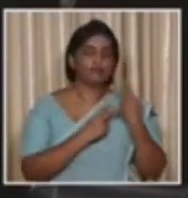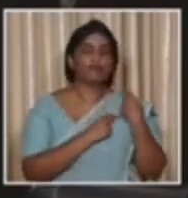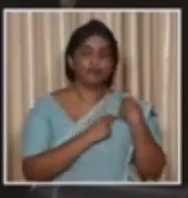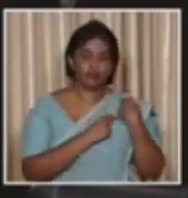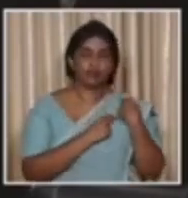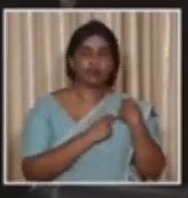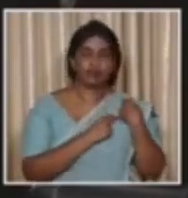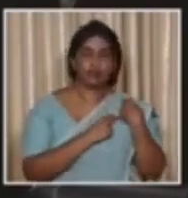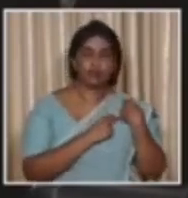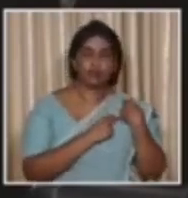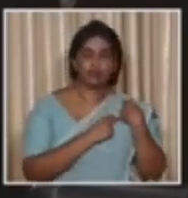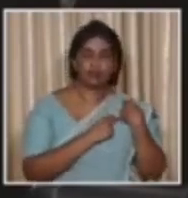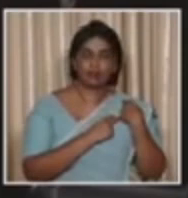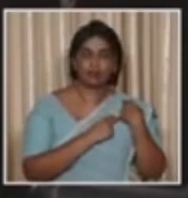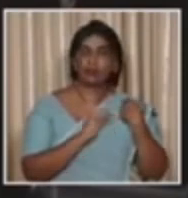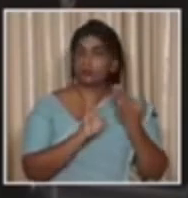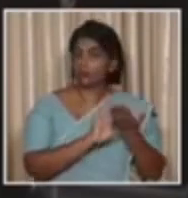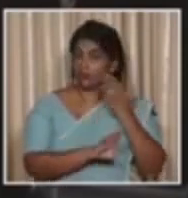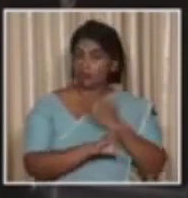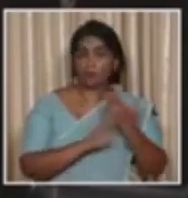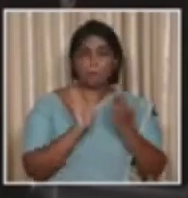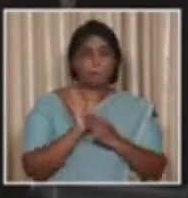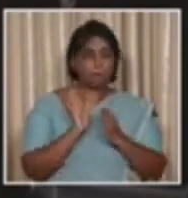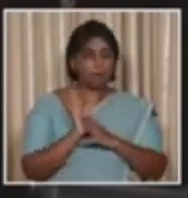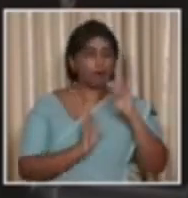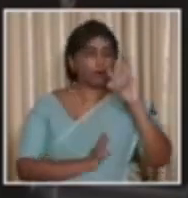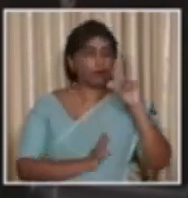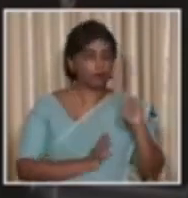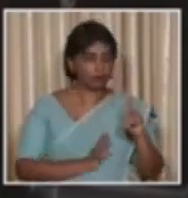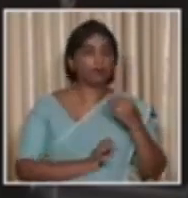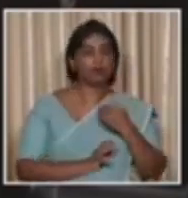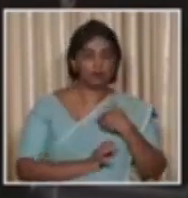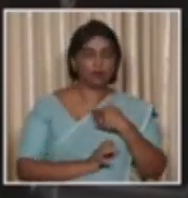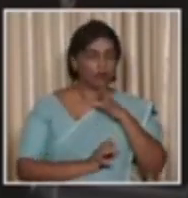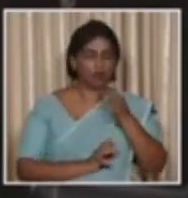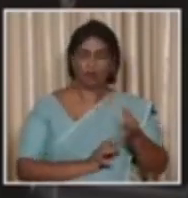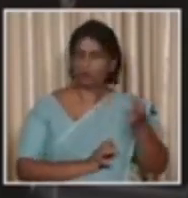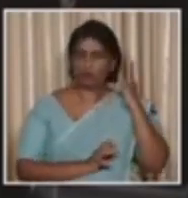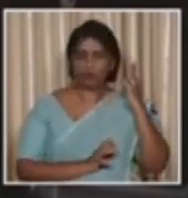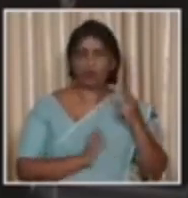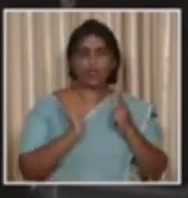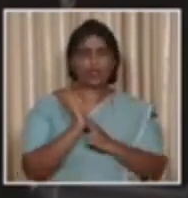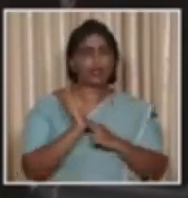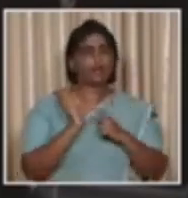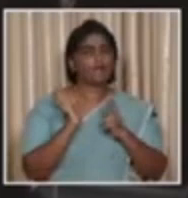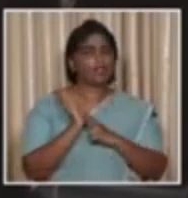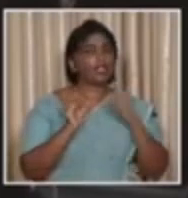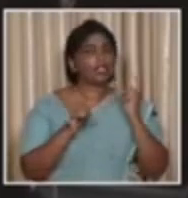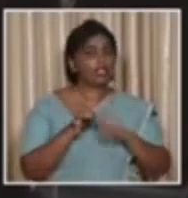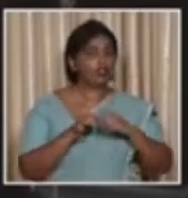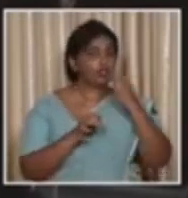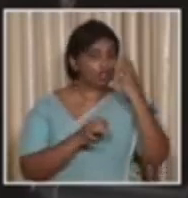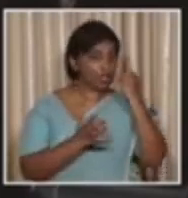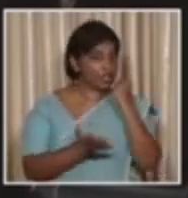වගකීමක් වෙනවා. එතකොට පහුගිය මාර්තු 31 වෙනිදා ඉඳලා අපි තහනම් කළා NVQ 3 සහතිකේ